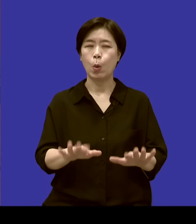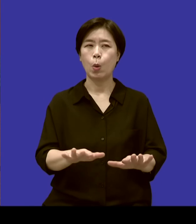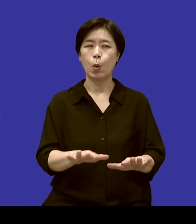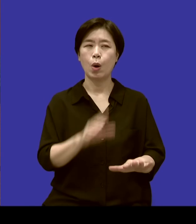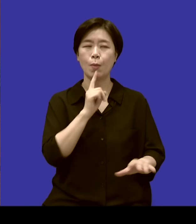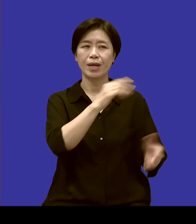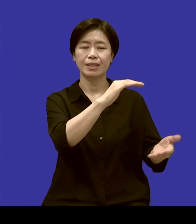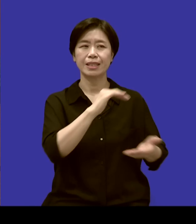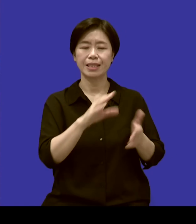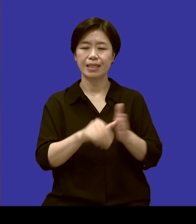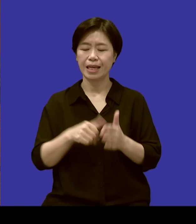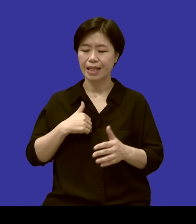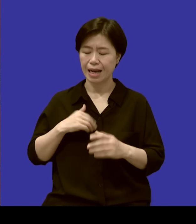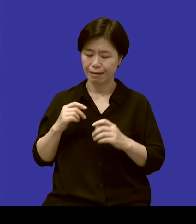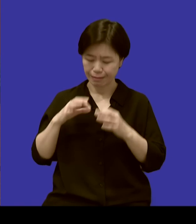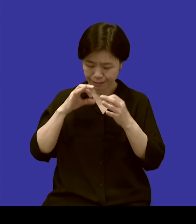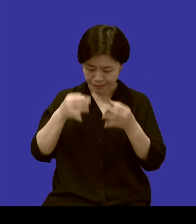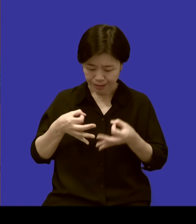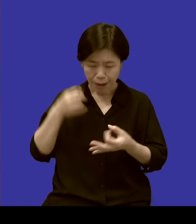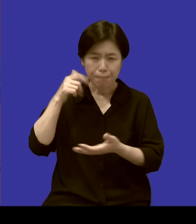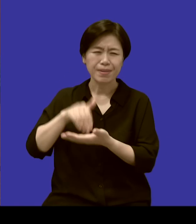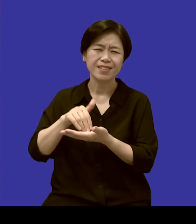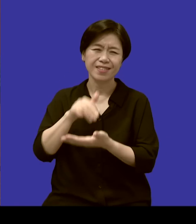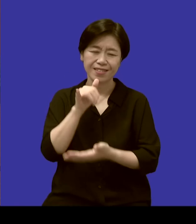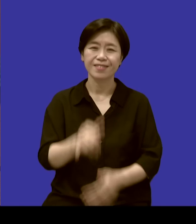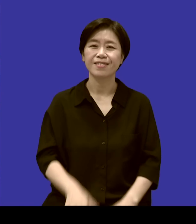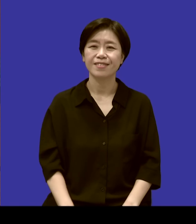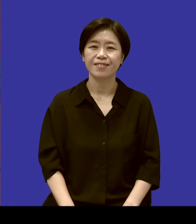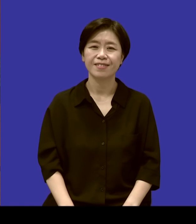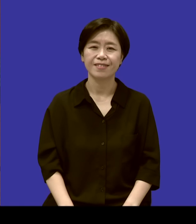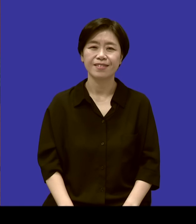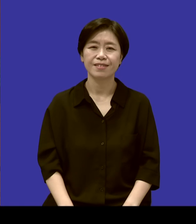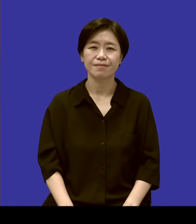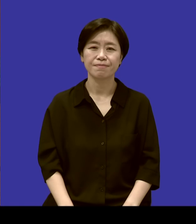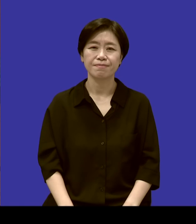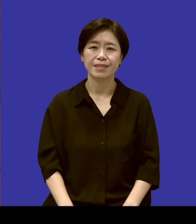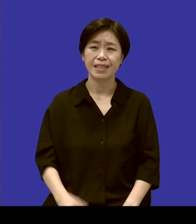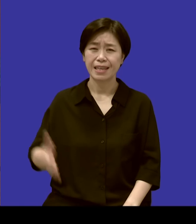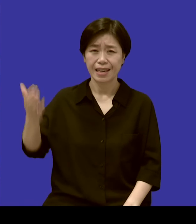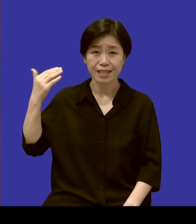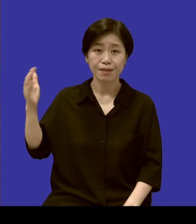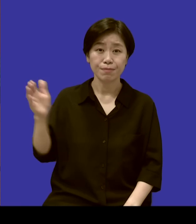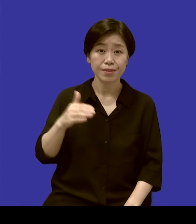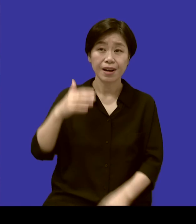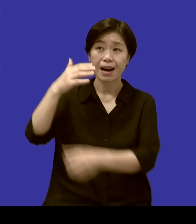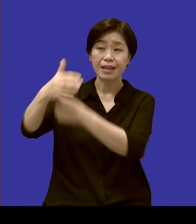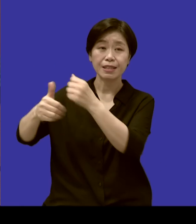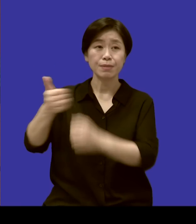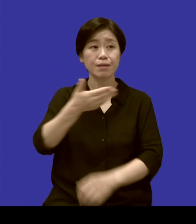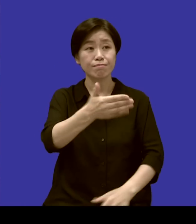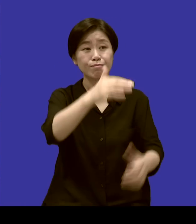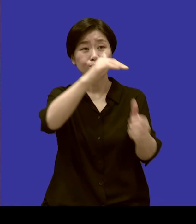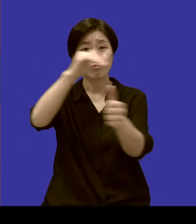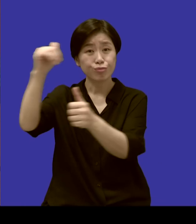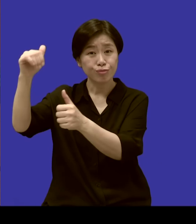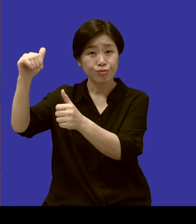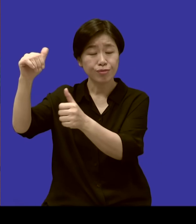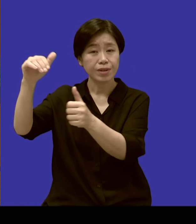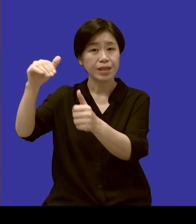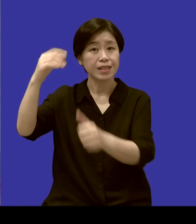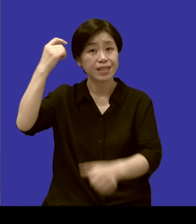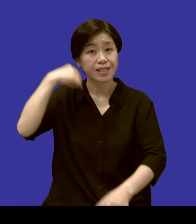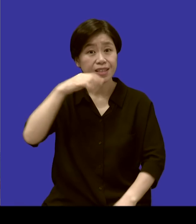되고. 아니, 권사님 삶을 돌아보니까 하나님께서 오래전부터 나를 부르고 계셨구나라고 느낀 순간들이 많았다고 하시던데. 아,